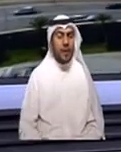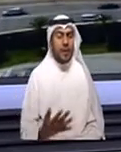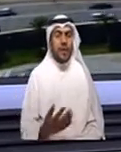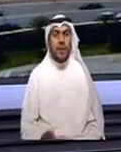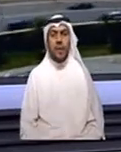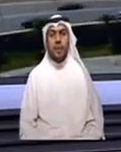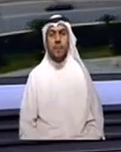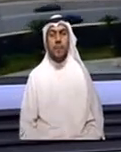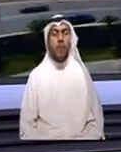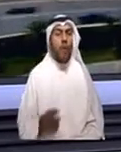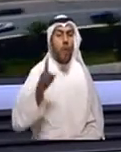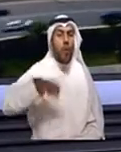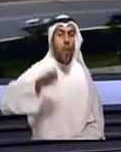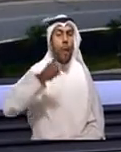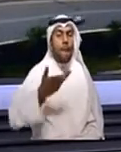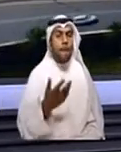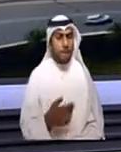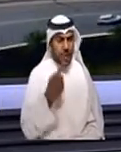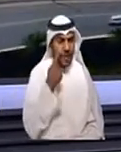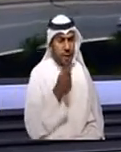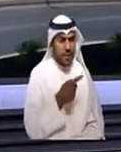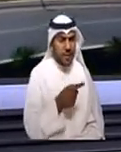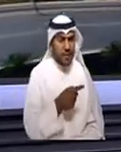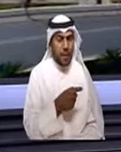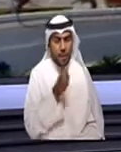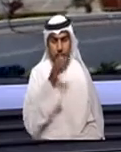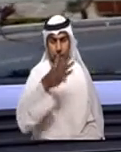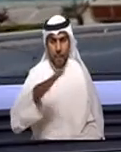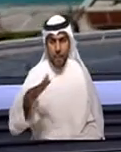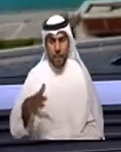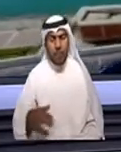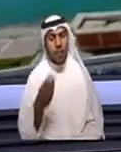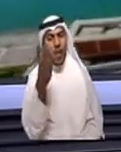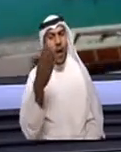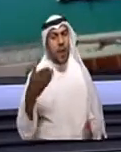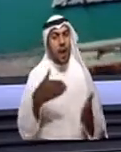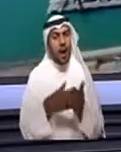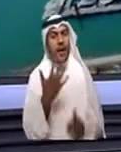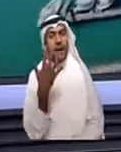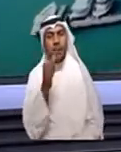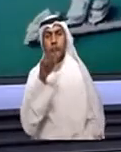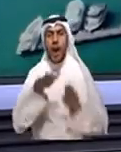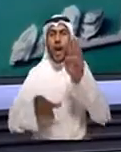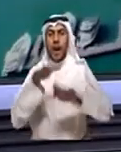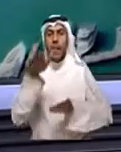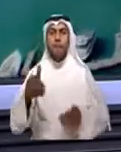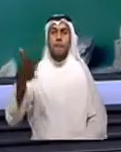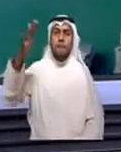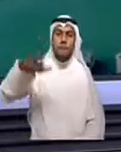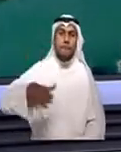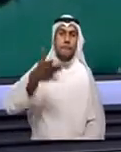القادمة أجواء معتدلة نوعا ما، ارتفاع الموج متوقع أن يتراوح ما بين 3 إلى 5 أقدام، التيارات المائية